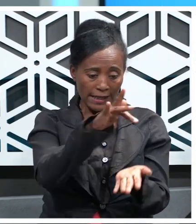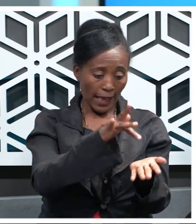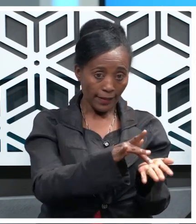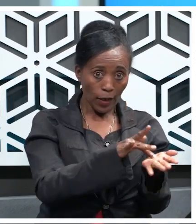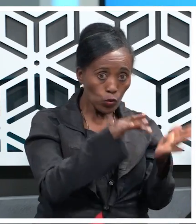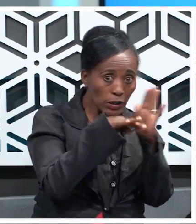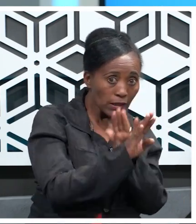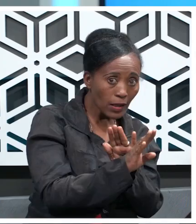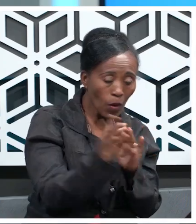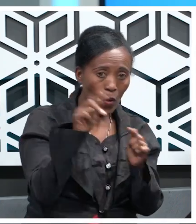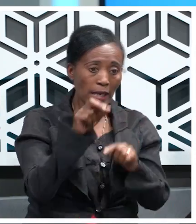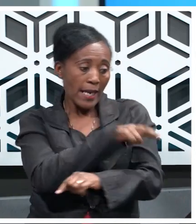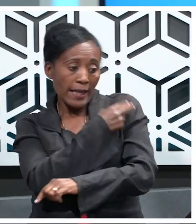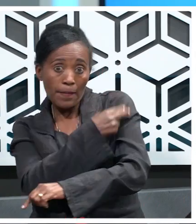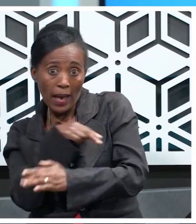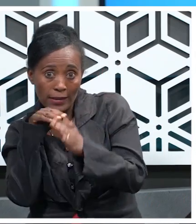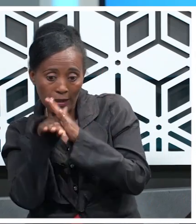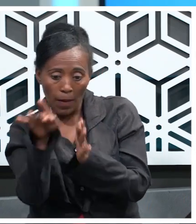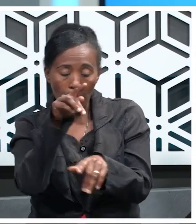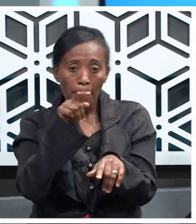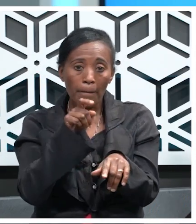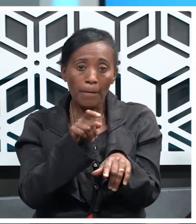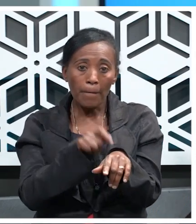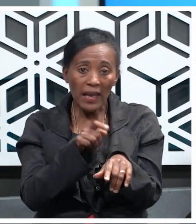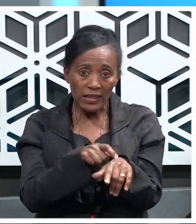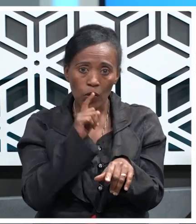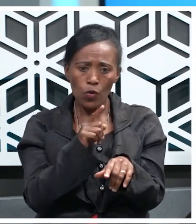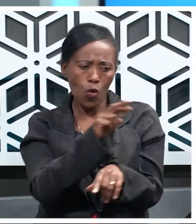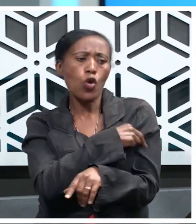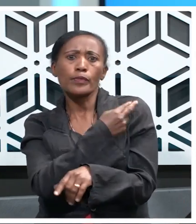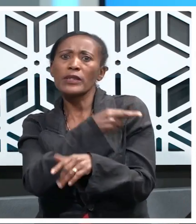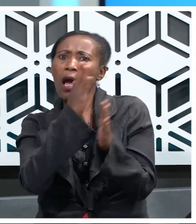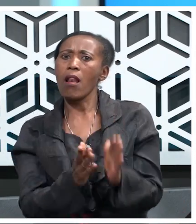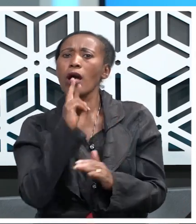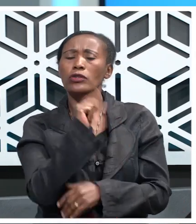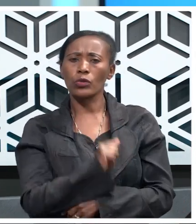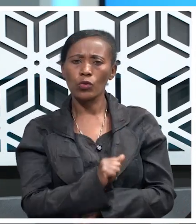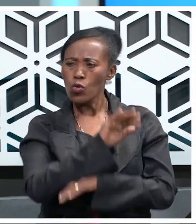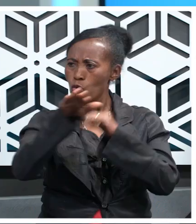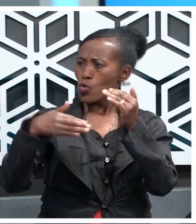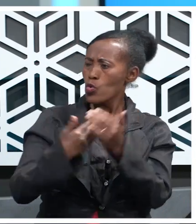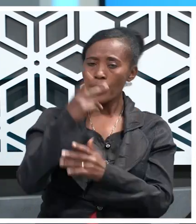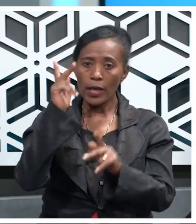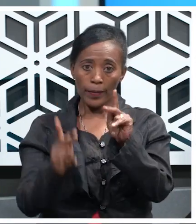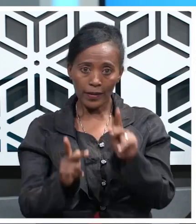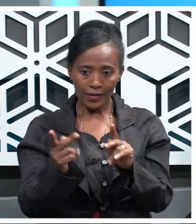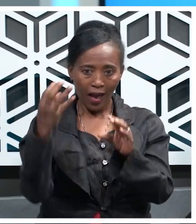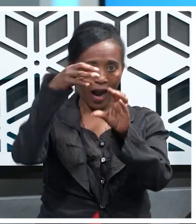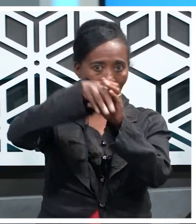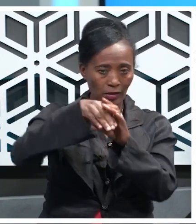ትሪትመንት ሴንተር ስንገባ ወይም ወደ ሕክምናው ስንገባ በወቅቱ ሆስፒታሎች ናቸው። ያ ሆስፒታሎች ሁሉንም